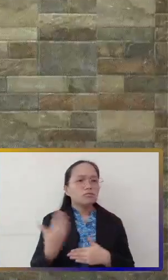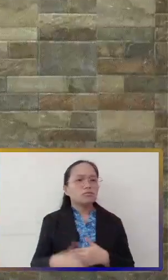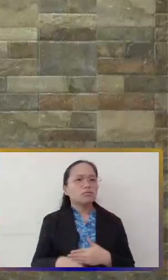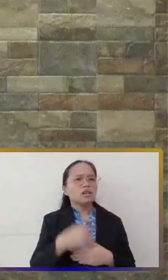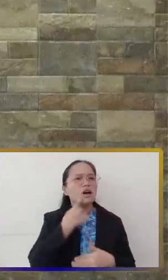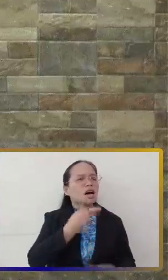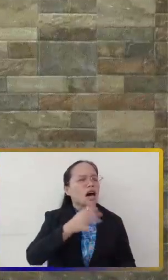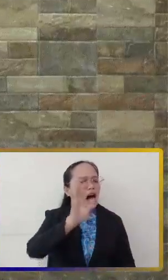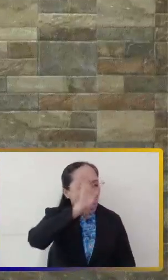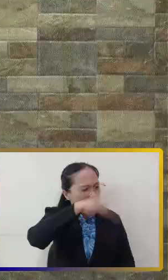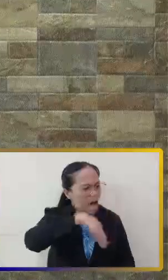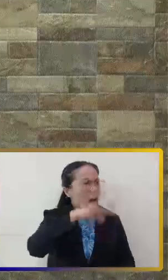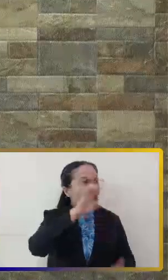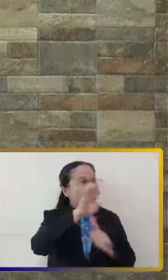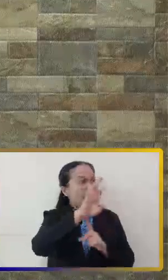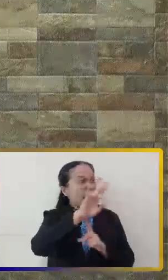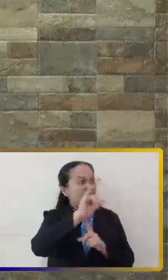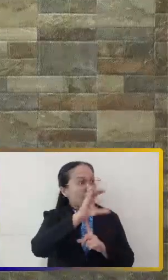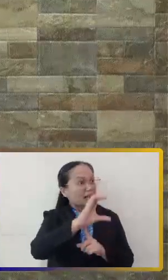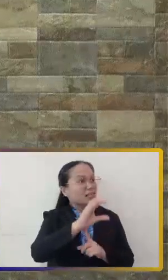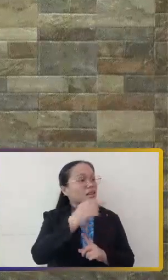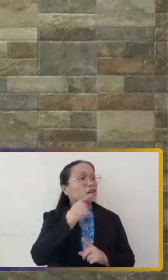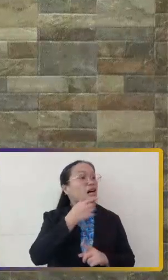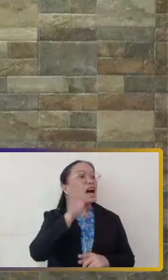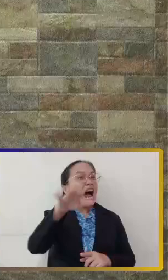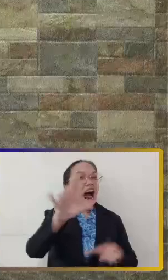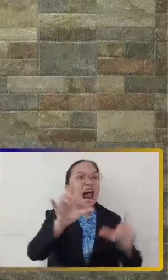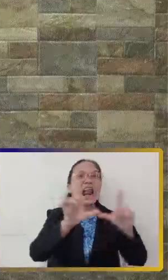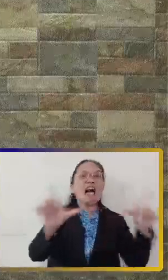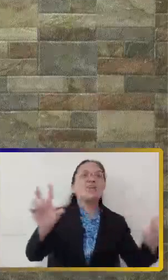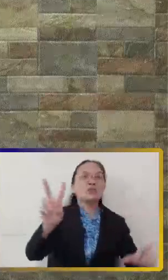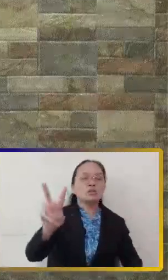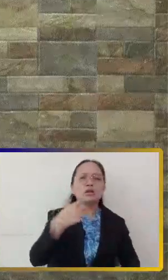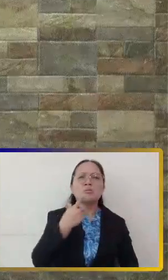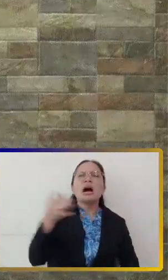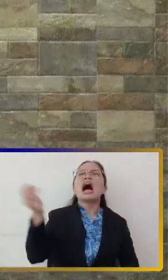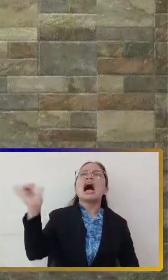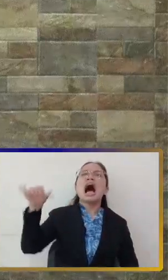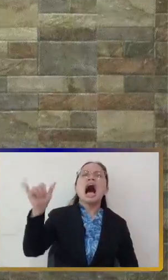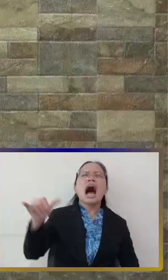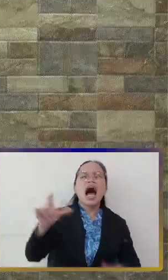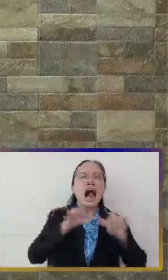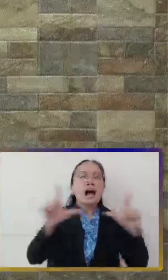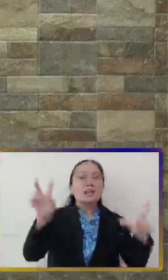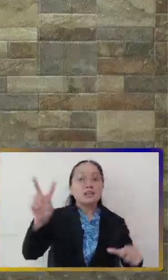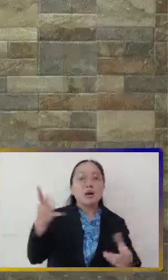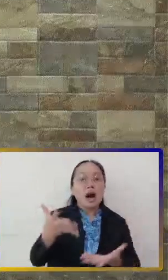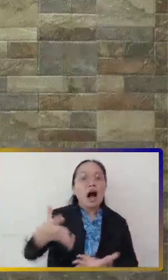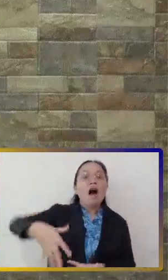ko kay Eric, sa level 2 pala. Oo nga sir eh. Level 2 nga, doon nila napulot.